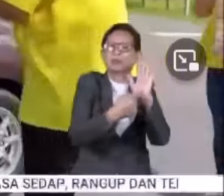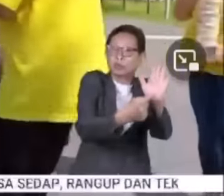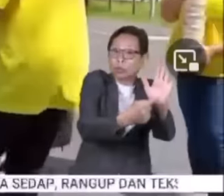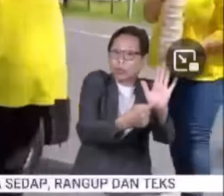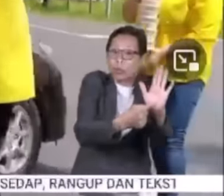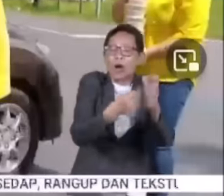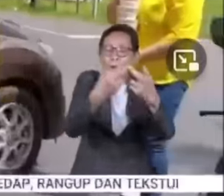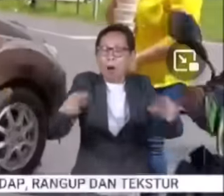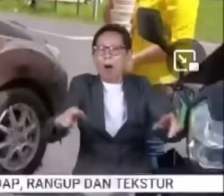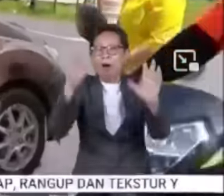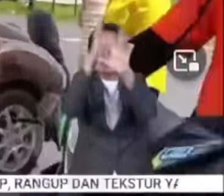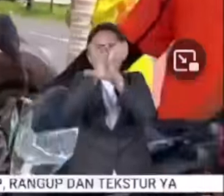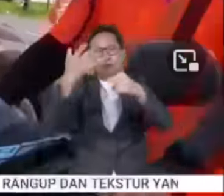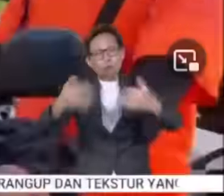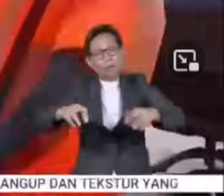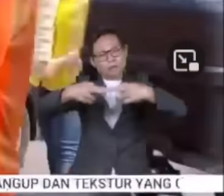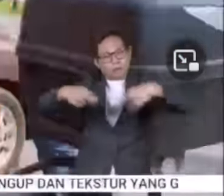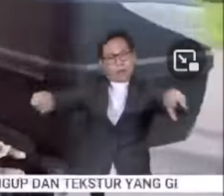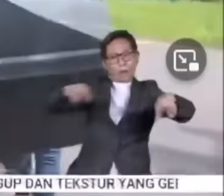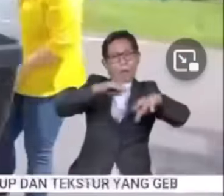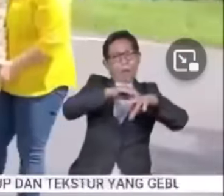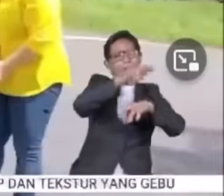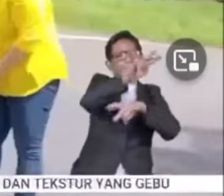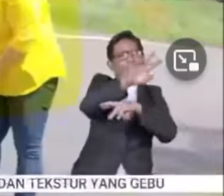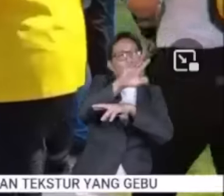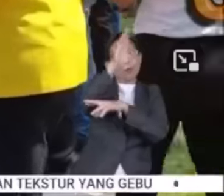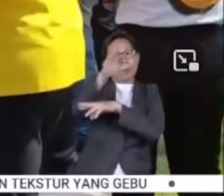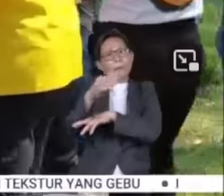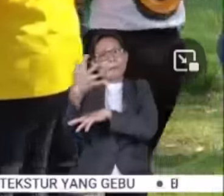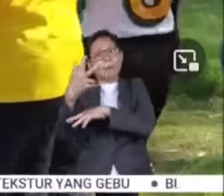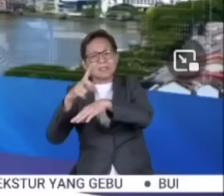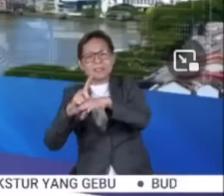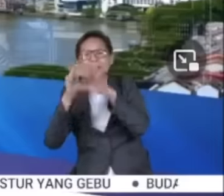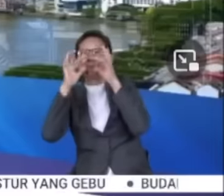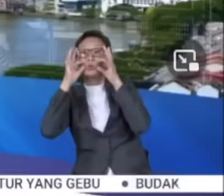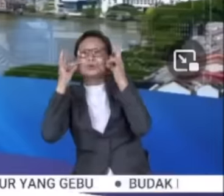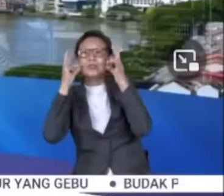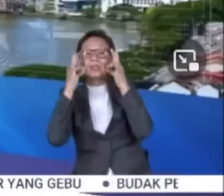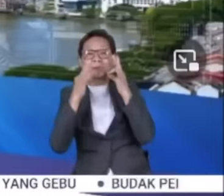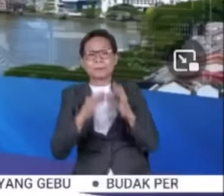di peringkat Sarawak telah dilancarkan pada 25 Mac di Kuching.